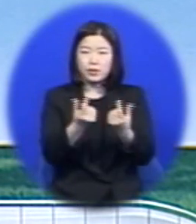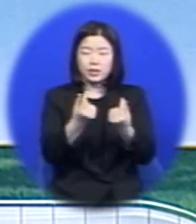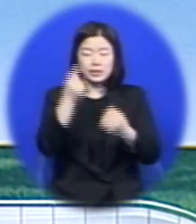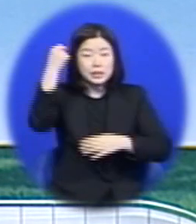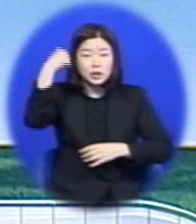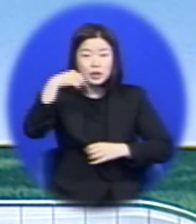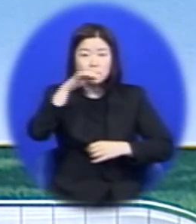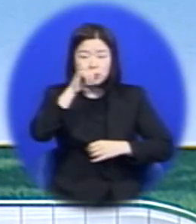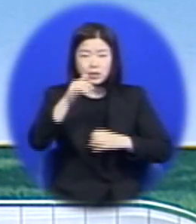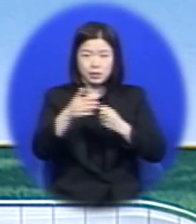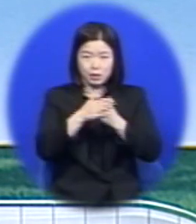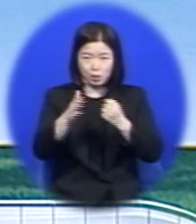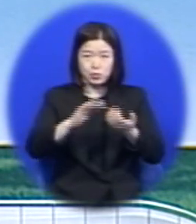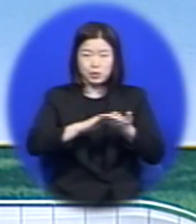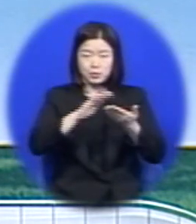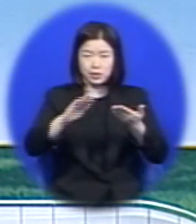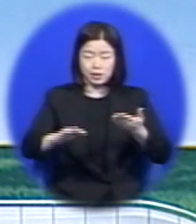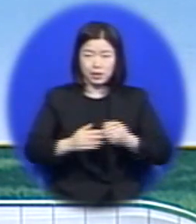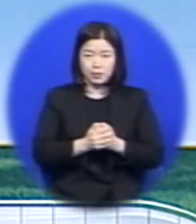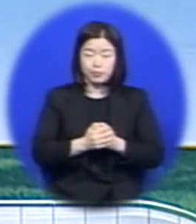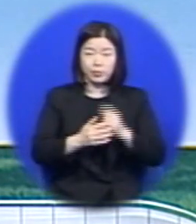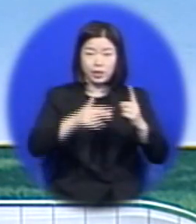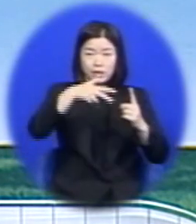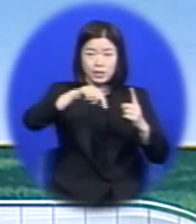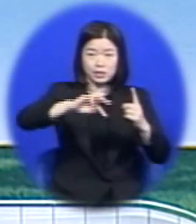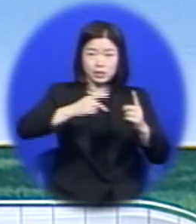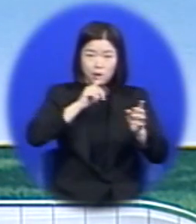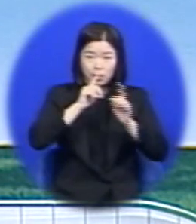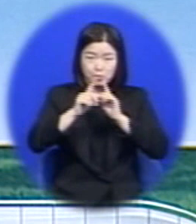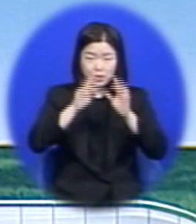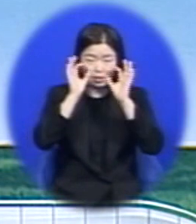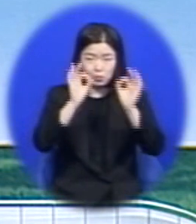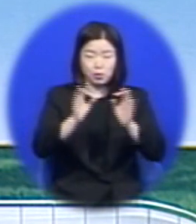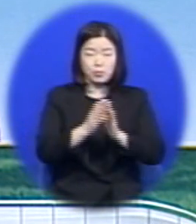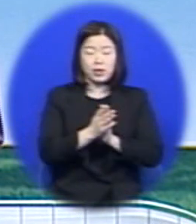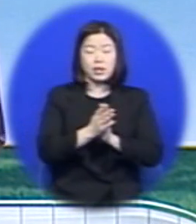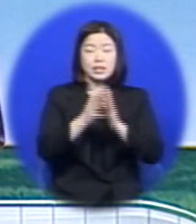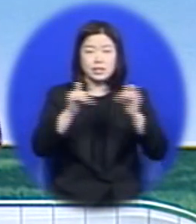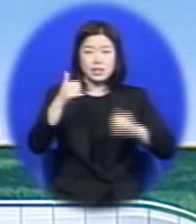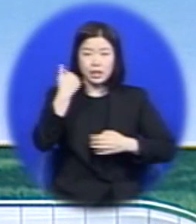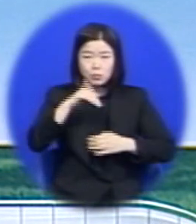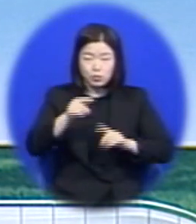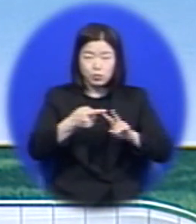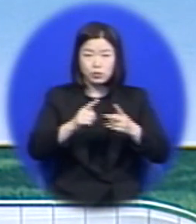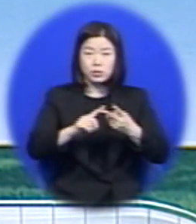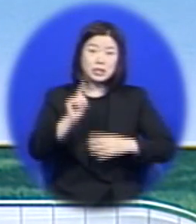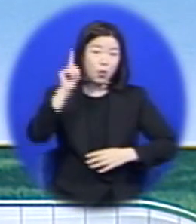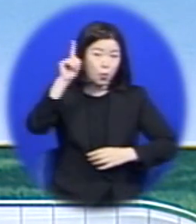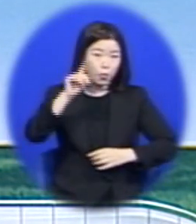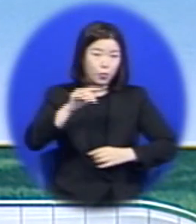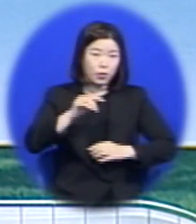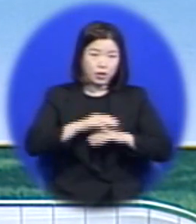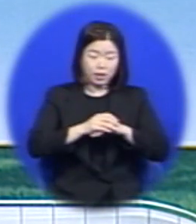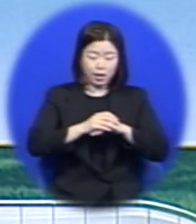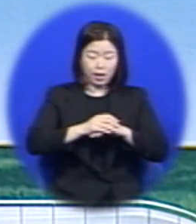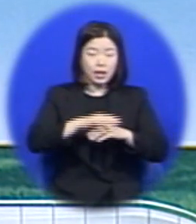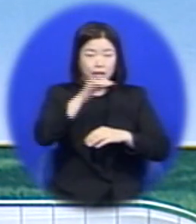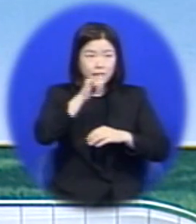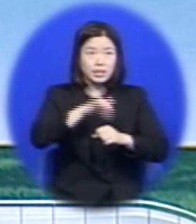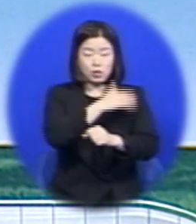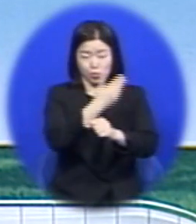읽혀질 수도 있기 때문에 그렇습니다. 1절 말씀에 보면 사람은 누구나 위에 있는 권세에 복종해야